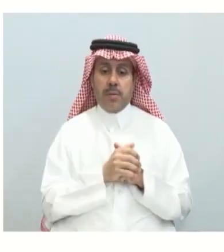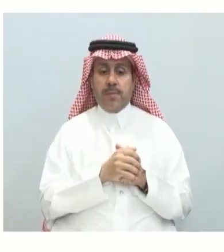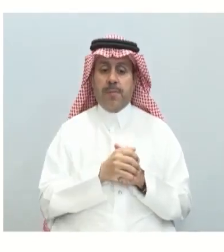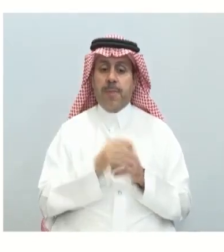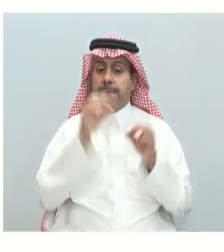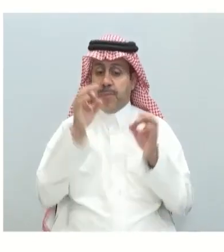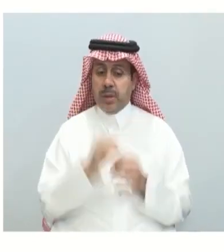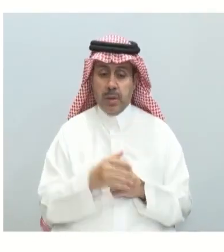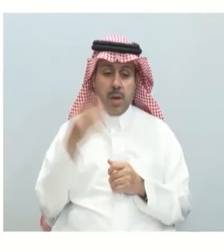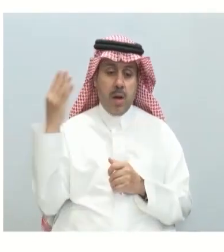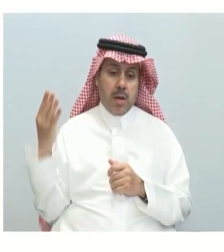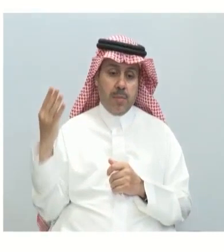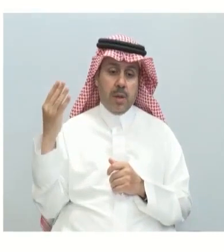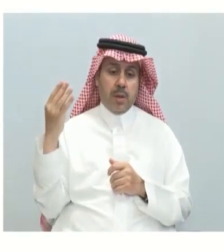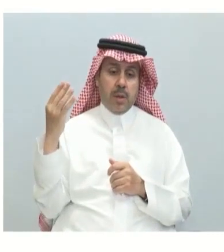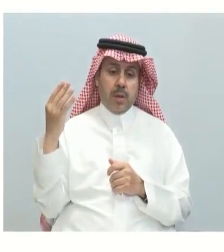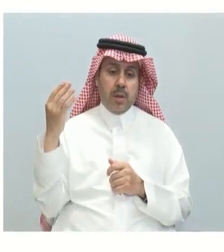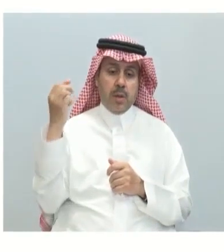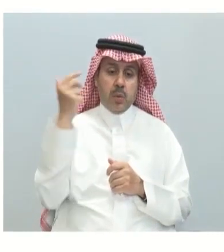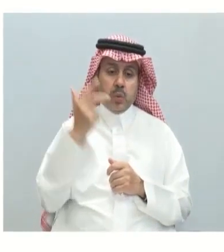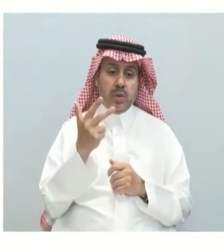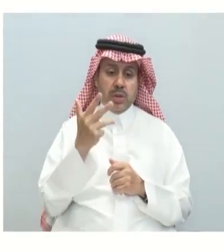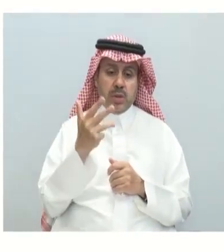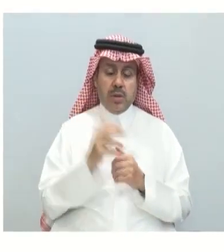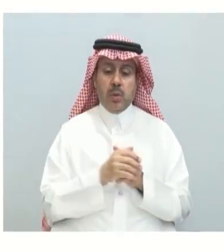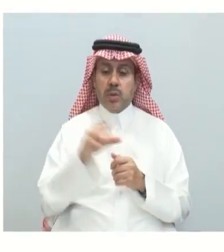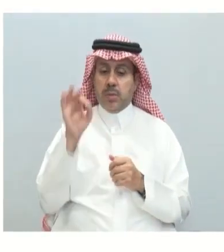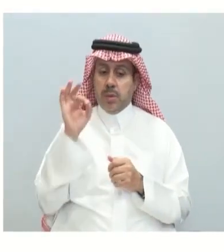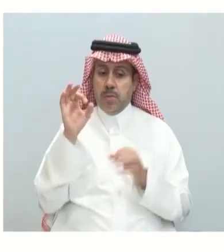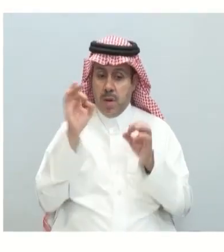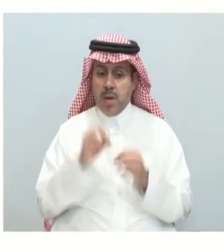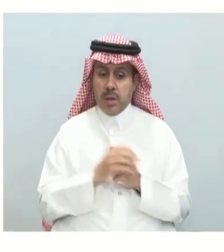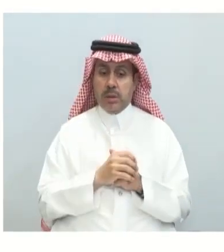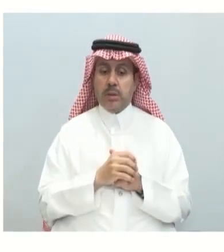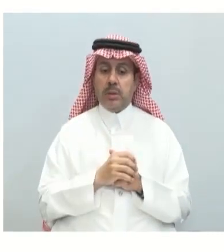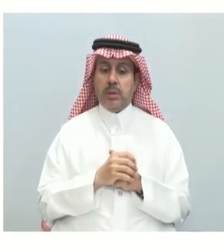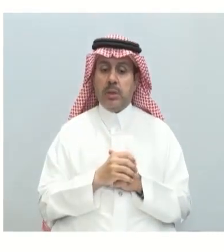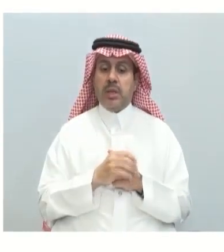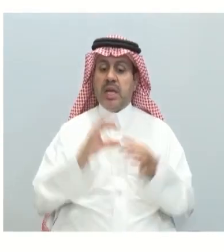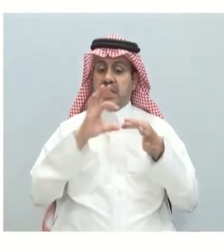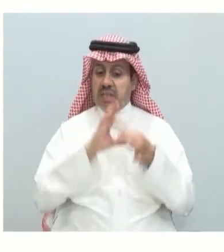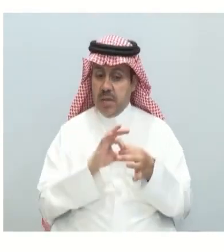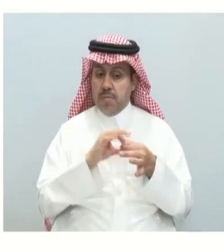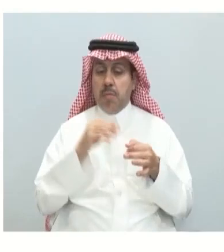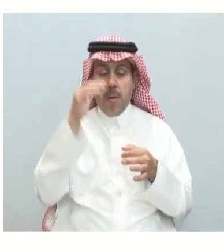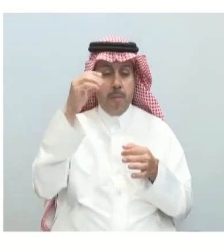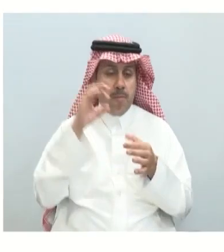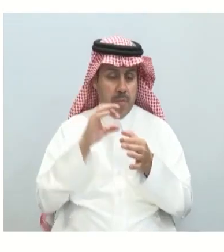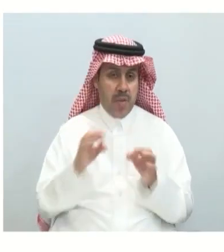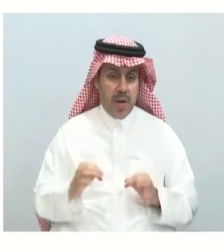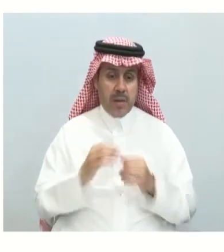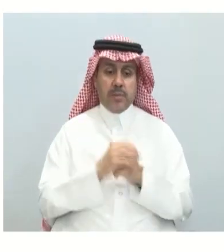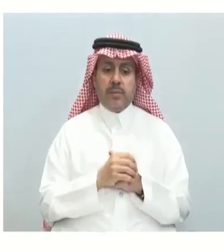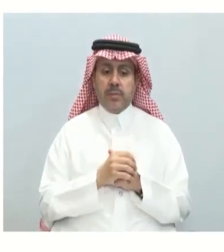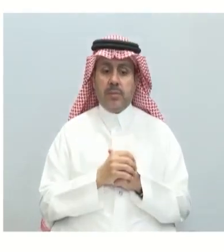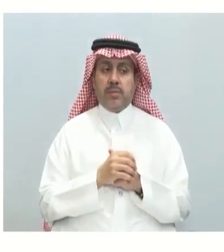حتى الايه ال 102 واستخرج ايه من هذه السوره لها صله ببعض ما دلت